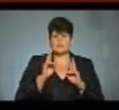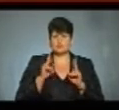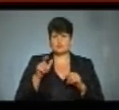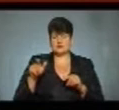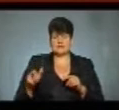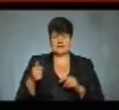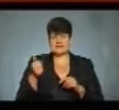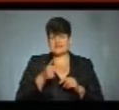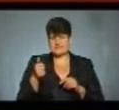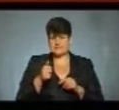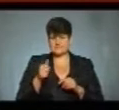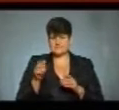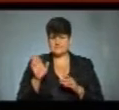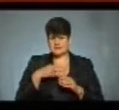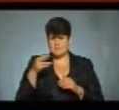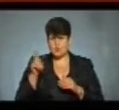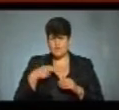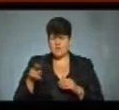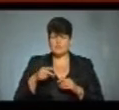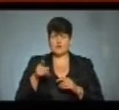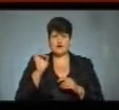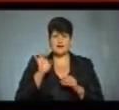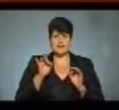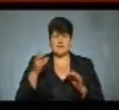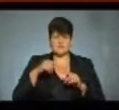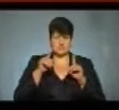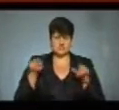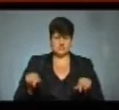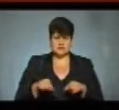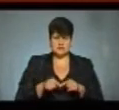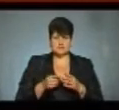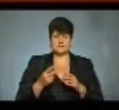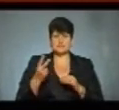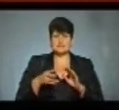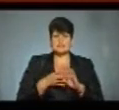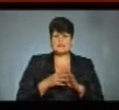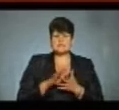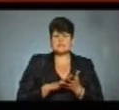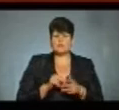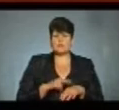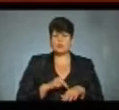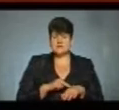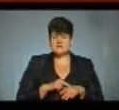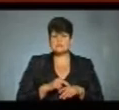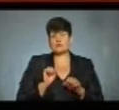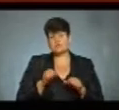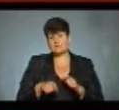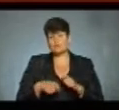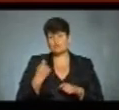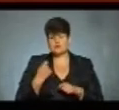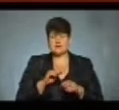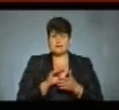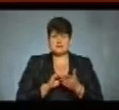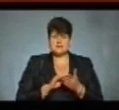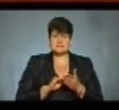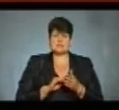залили фарбою його рекламний щит. Всього 29 заяв до поліції про можливі порушення передвиборчої агітації написали